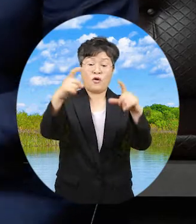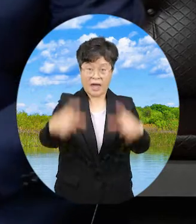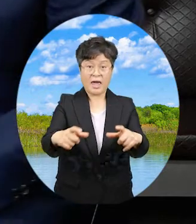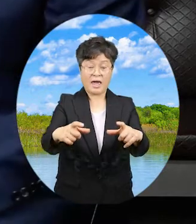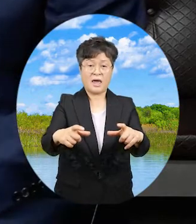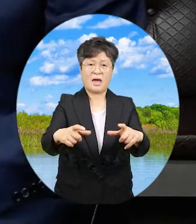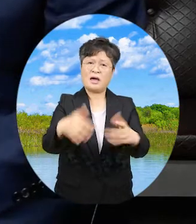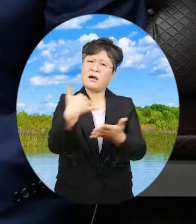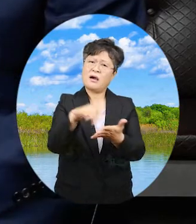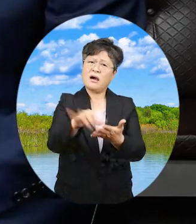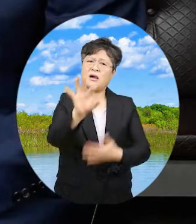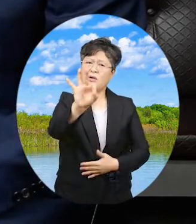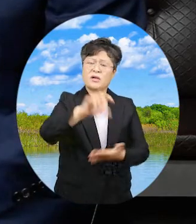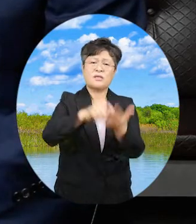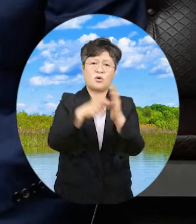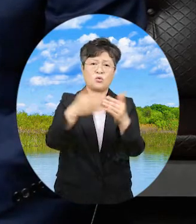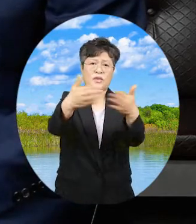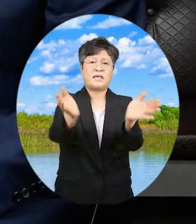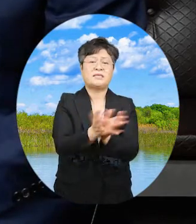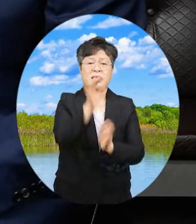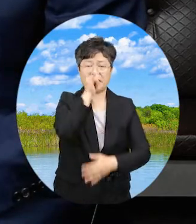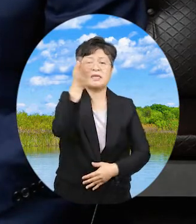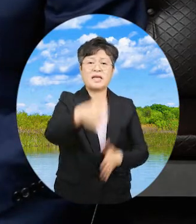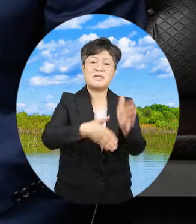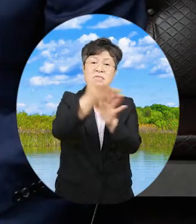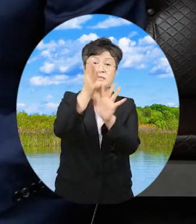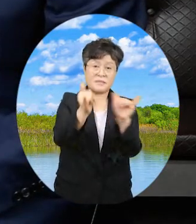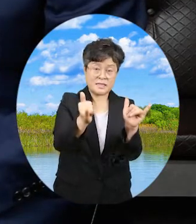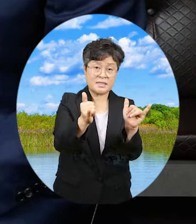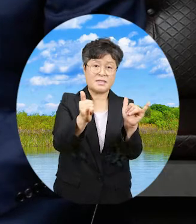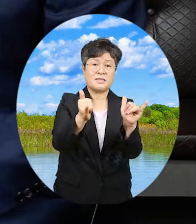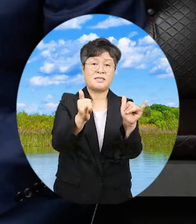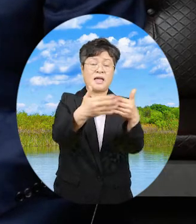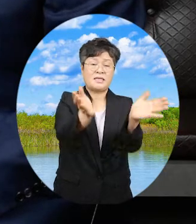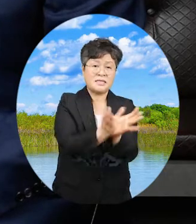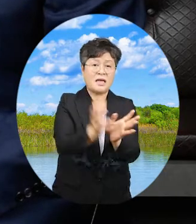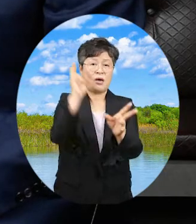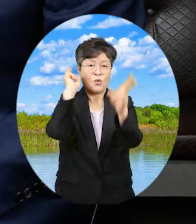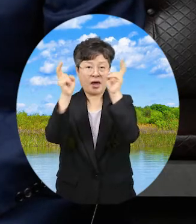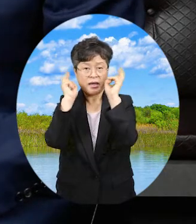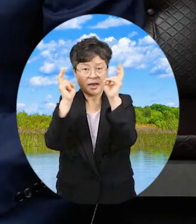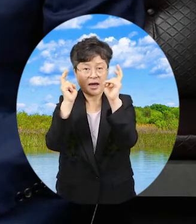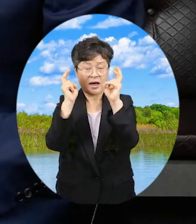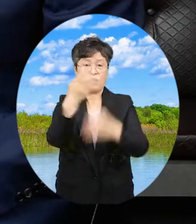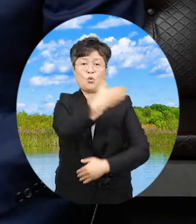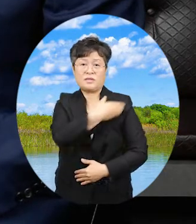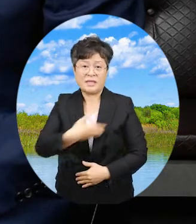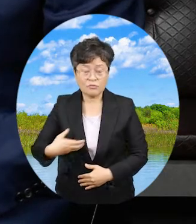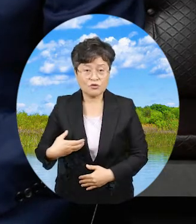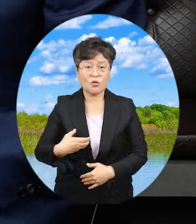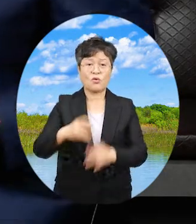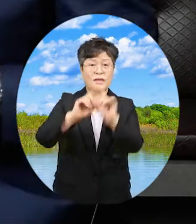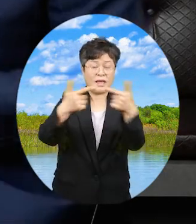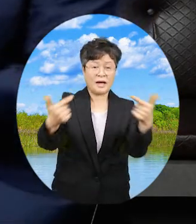그 산들레 연구회라든지 이런 데에서는 이제 아이들을 대상으로 한 다양한 그 어린이 체험 프로그램 같은 거는 유지를 많이